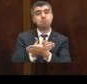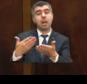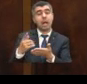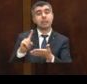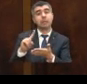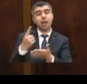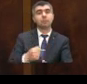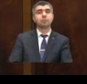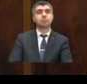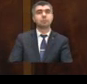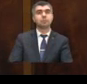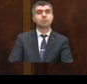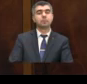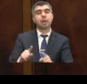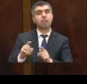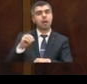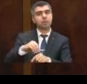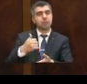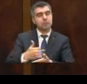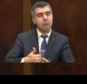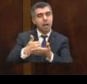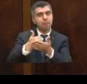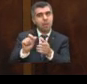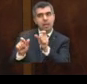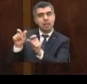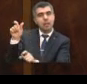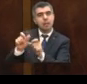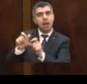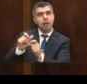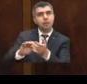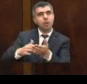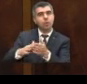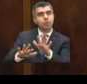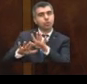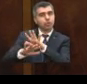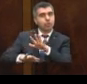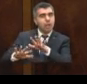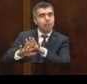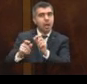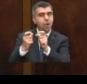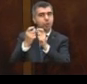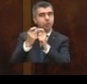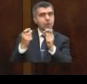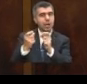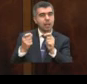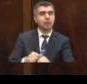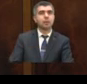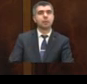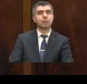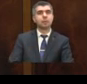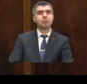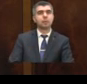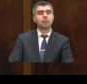4 مليارات درهم لكي تدعم القدرة الشرائية والدعم الاجتماعي والمقاولة وكذلك